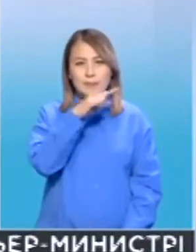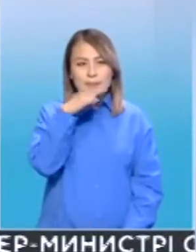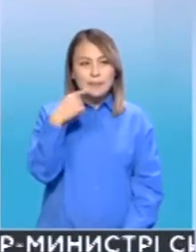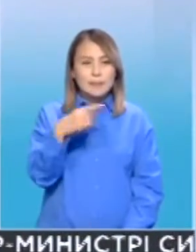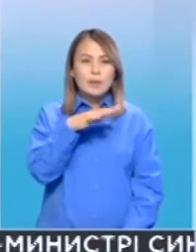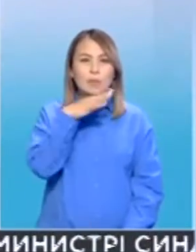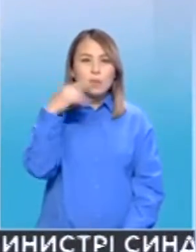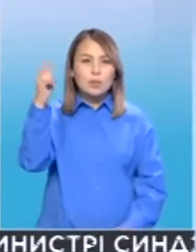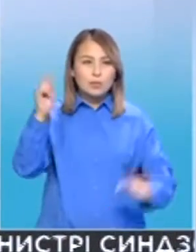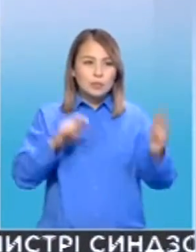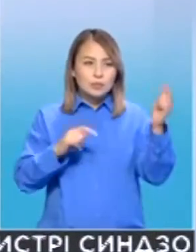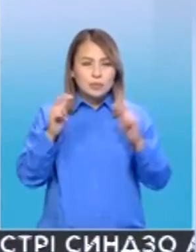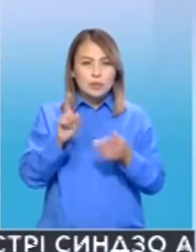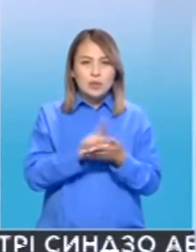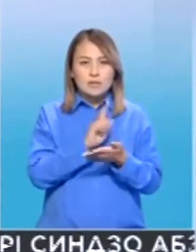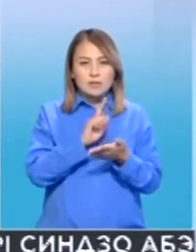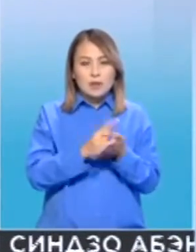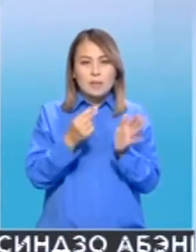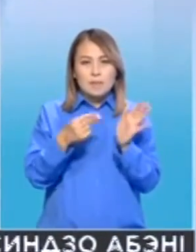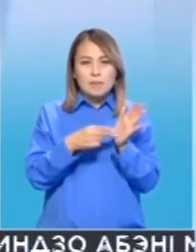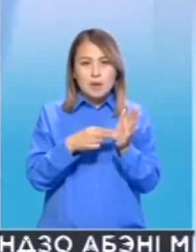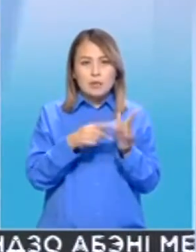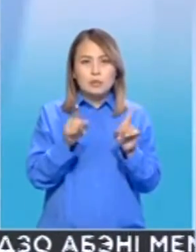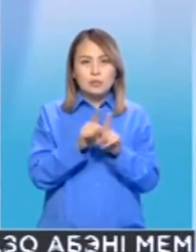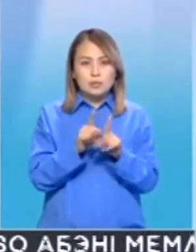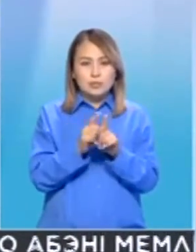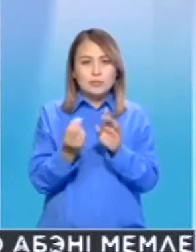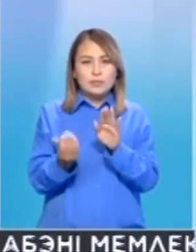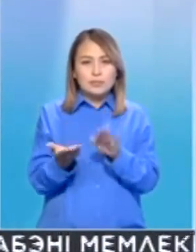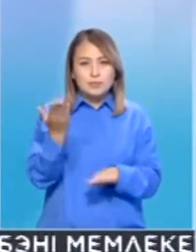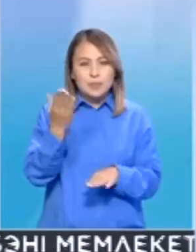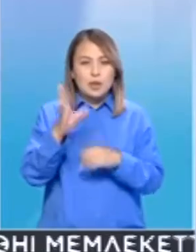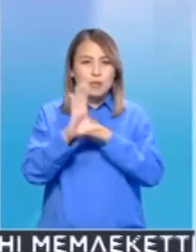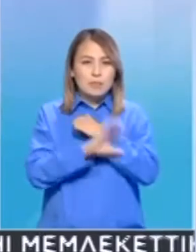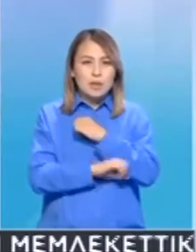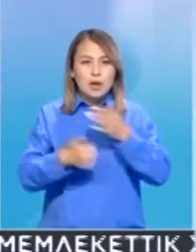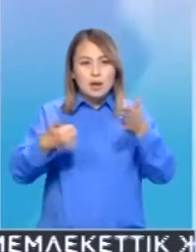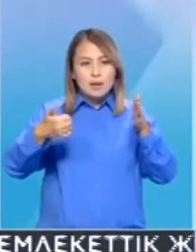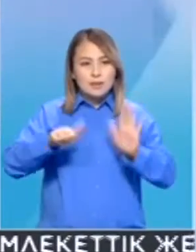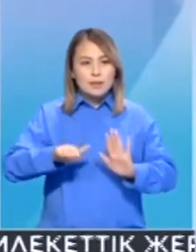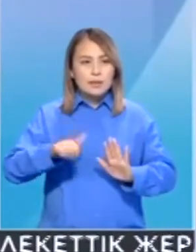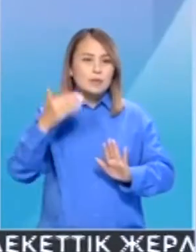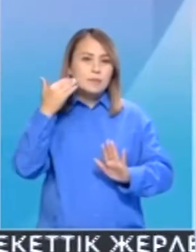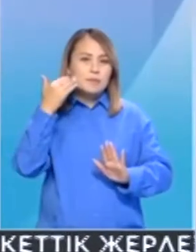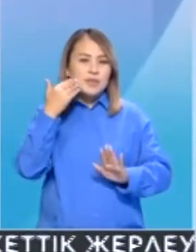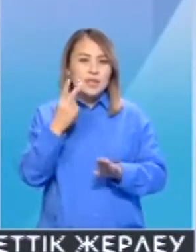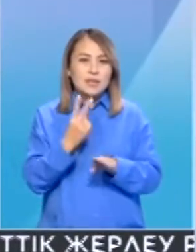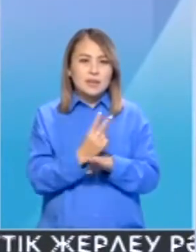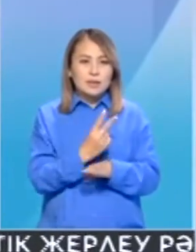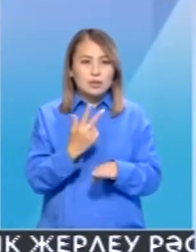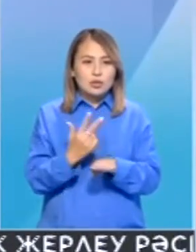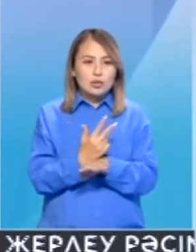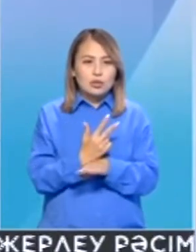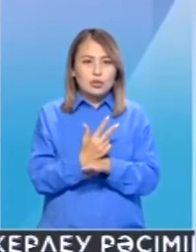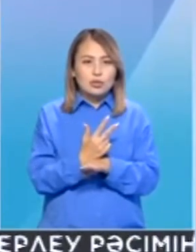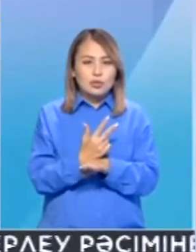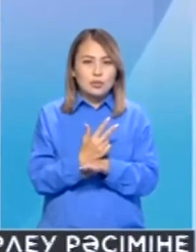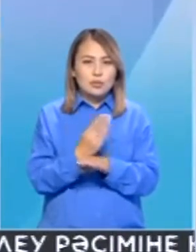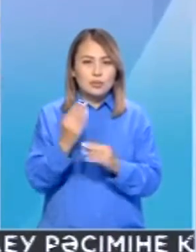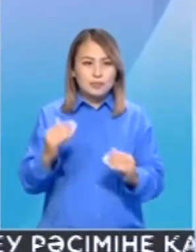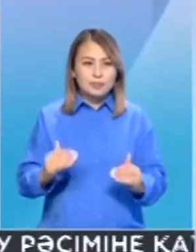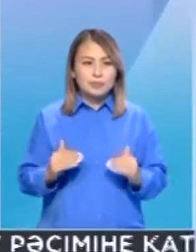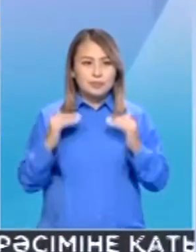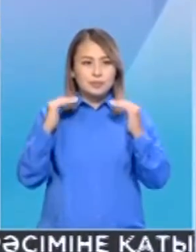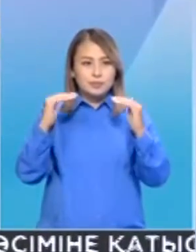Ресейліктердің көптеп келуі әрине үй бағасына да қатты әсер етті. Соңғы 6 айда баға шамамен 2-3 есеге қымбаттаған.